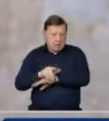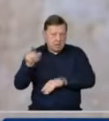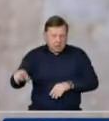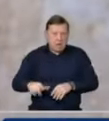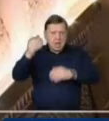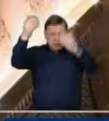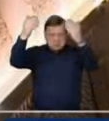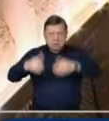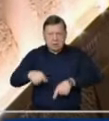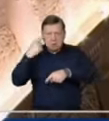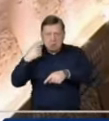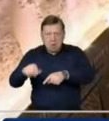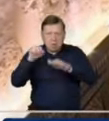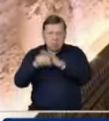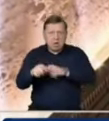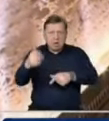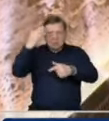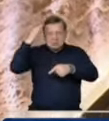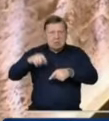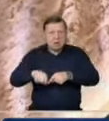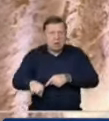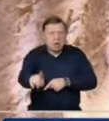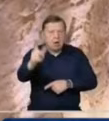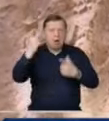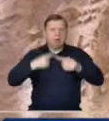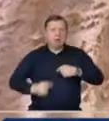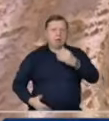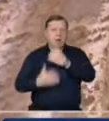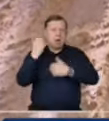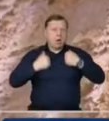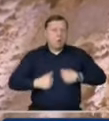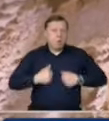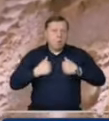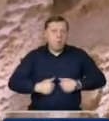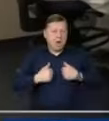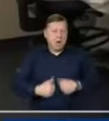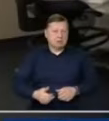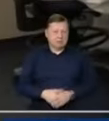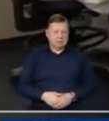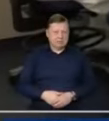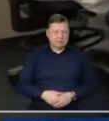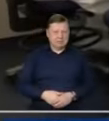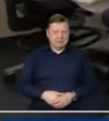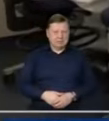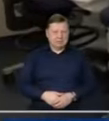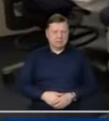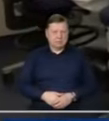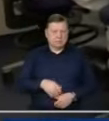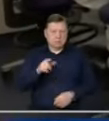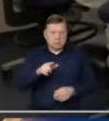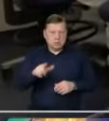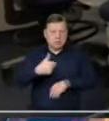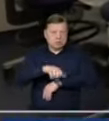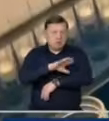ścian odkryto wejście do nieznanego wcześniej pomieszczenia. Okazało się łaźnią z czasów mauretańskich. To odkrycie